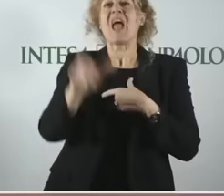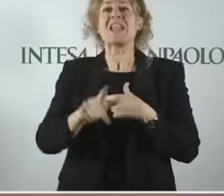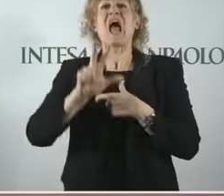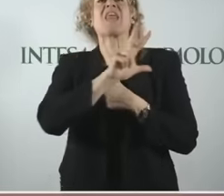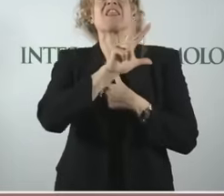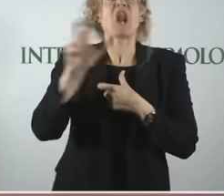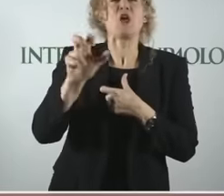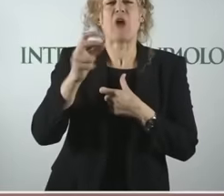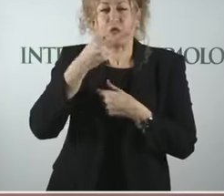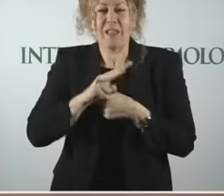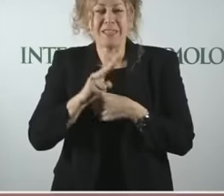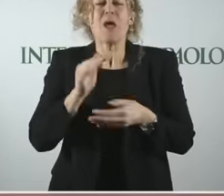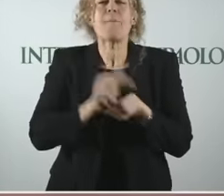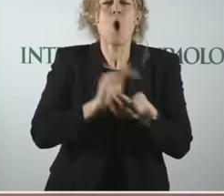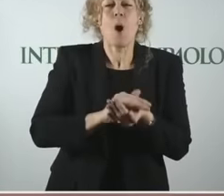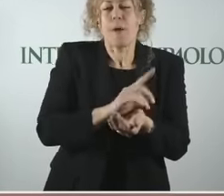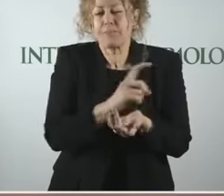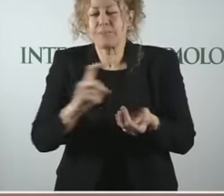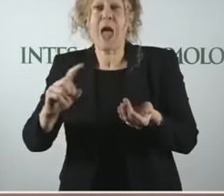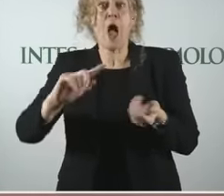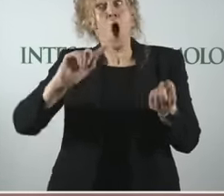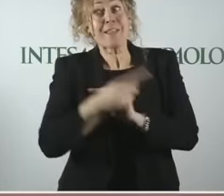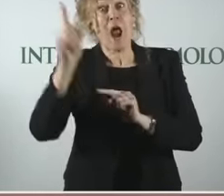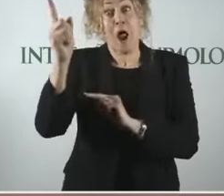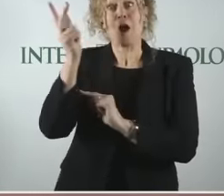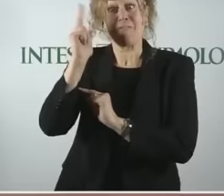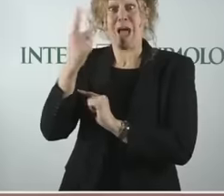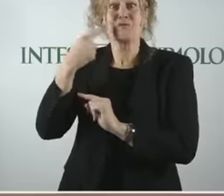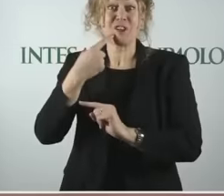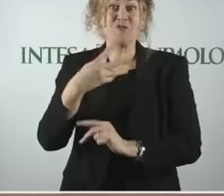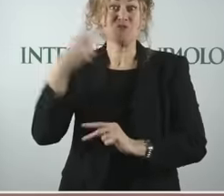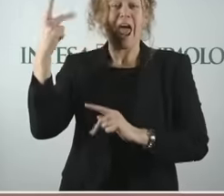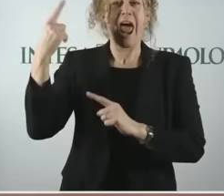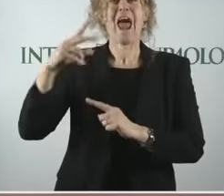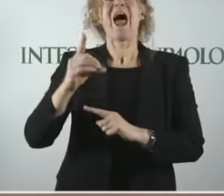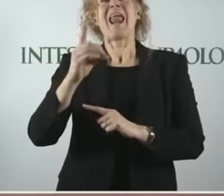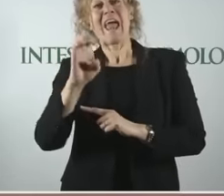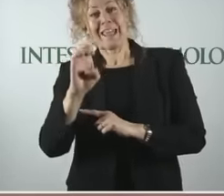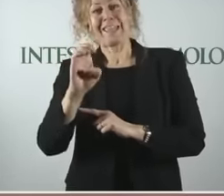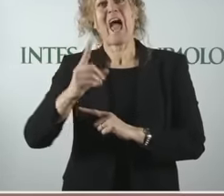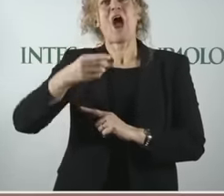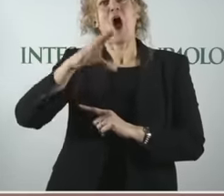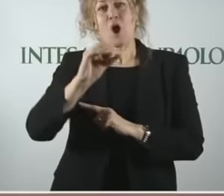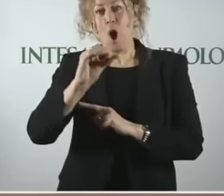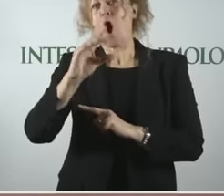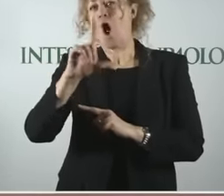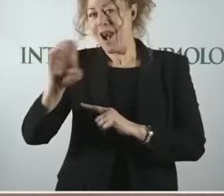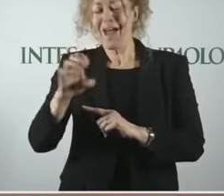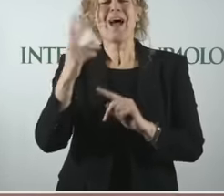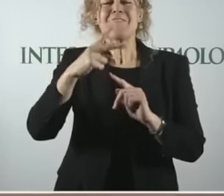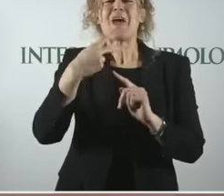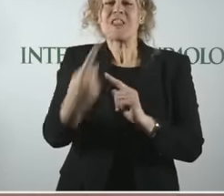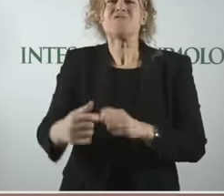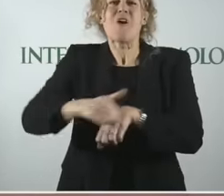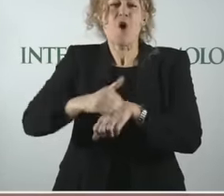hanno forse 300 tipi di formaggio diceva il Generale De gol se non sbaglio No è impossibile governare un paese dove si fanno 300